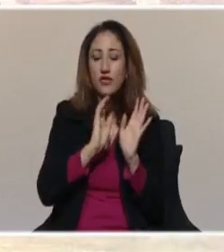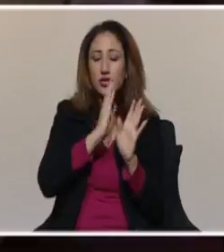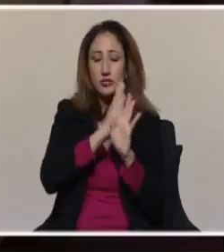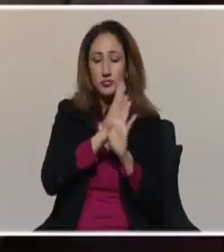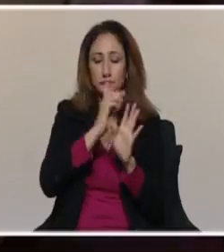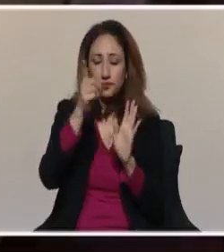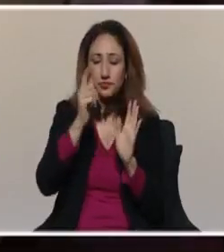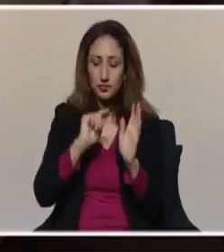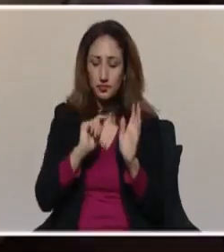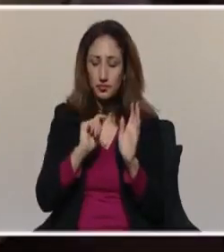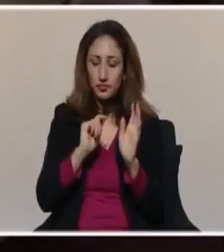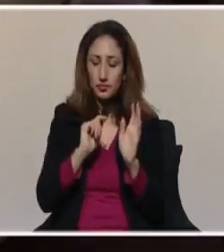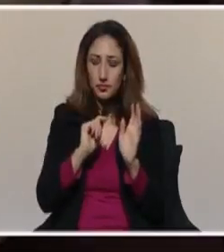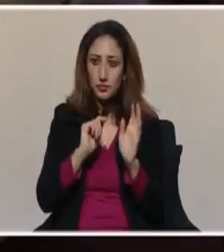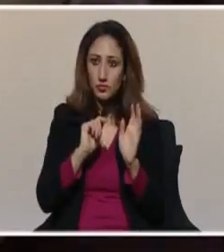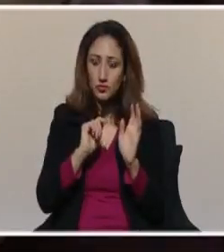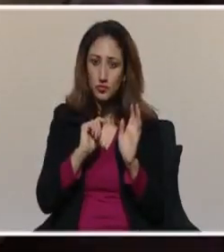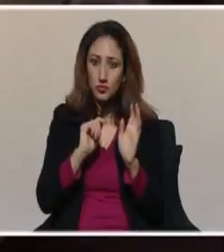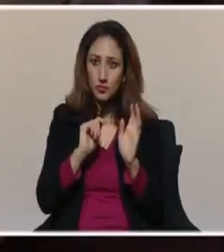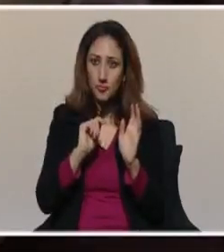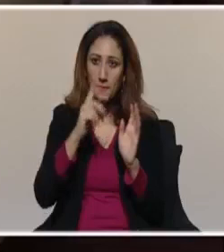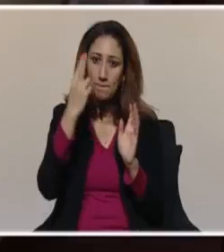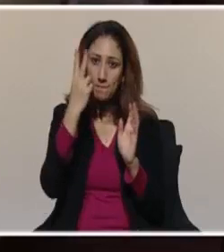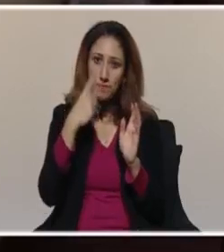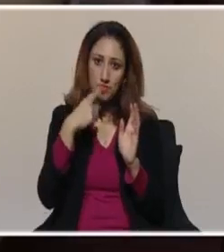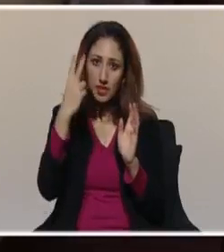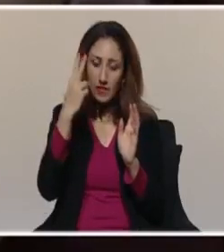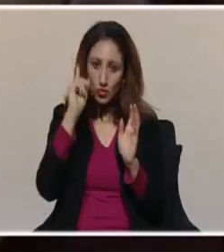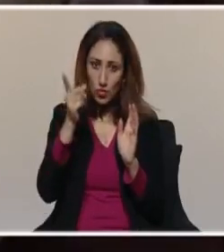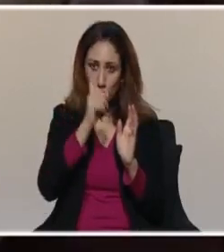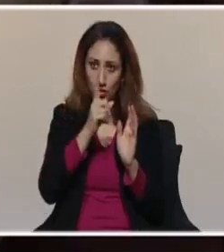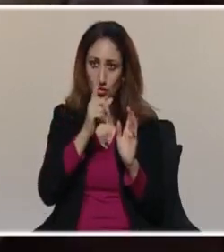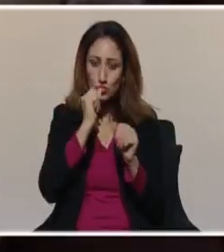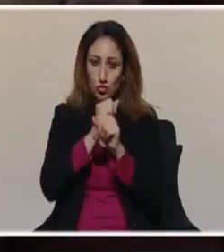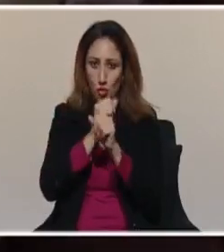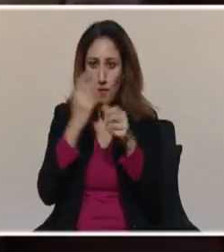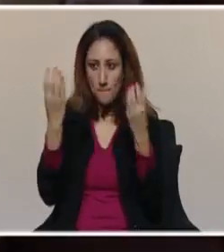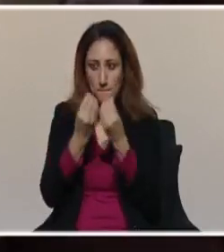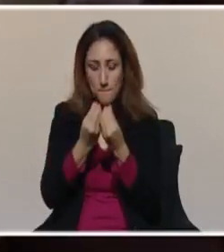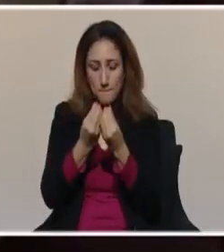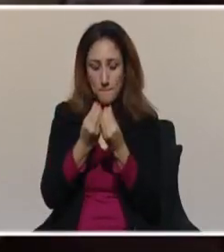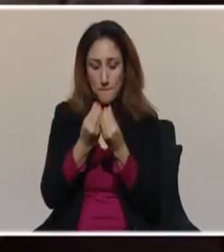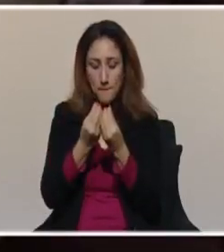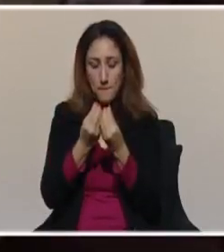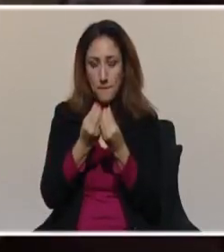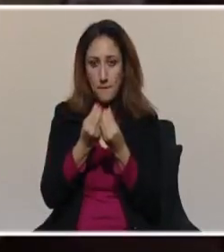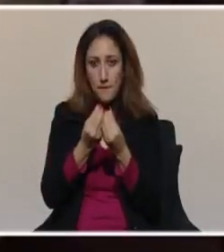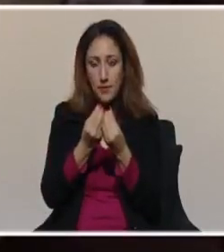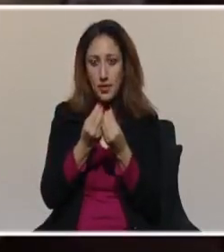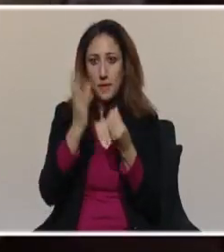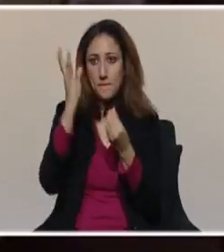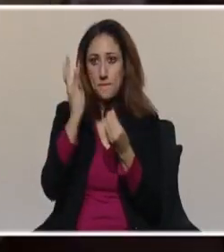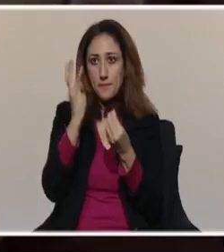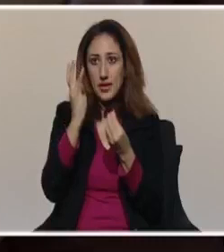بينهم، لأن المشكلة بترجع زي ما أقول لحضرتك ل 2011، كانوا مع بعض زملاء في الشغل. أستاذ هاني كان متزوج